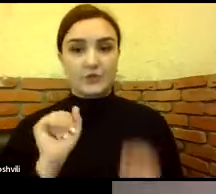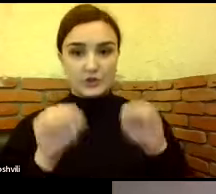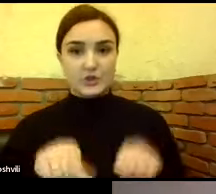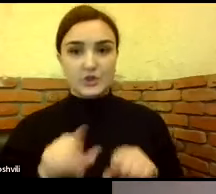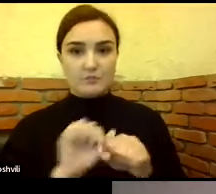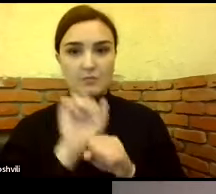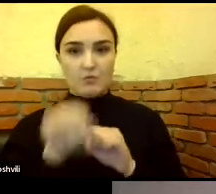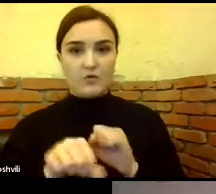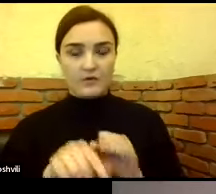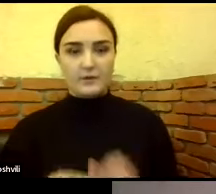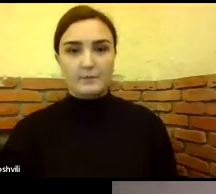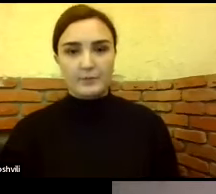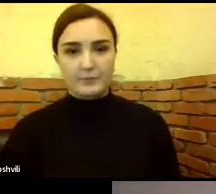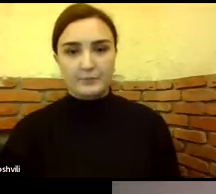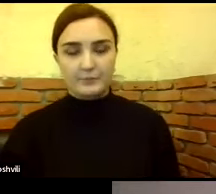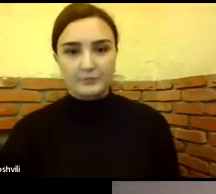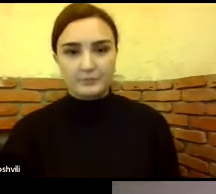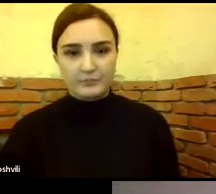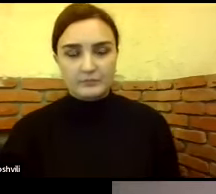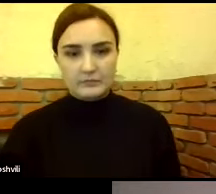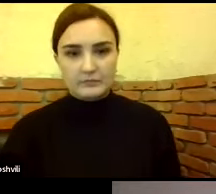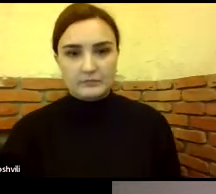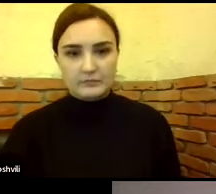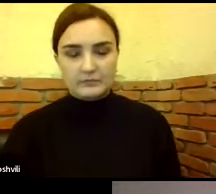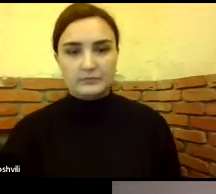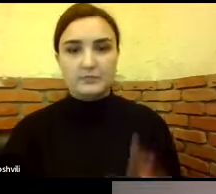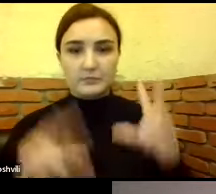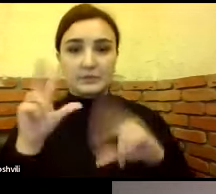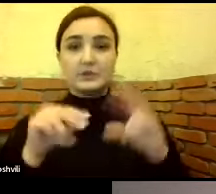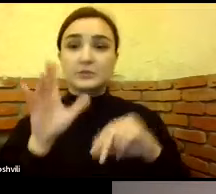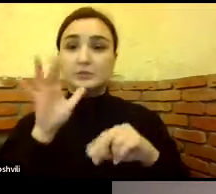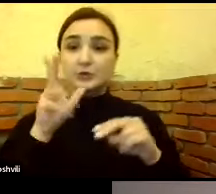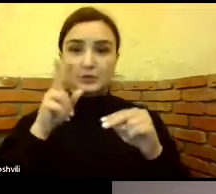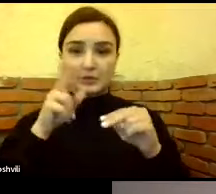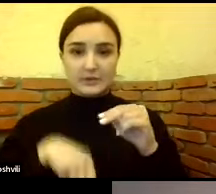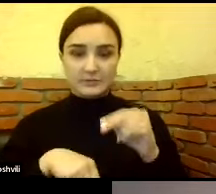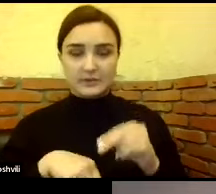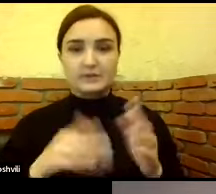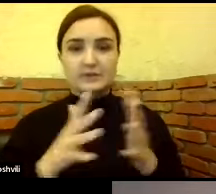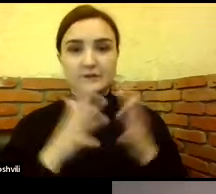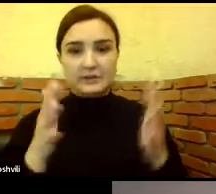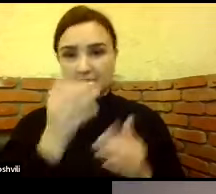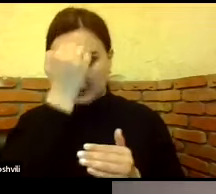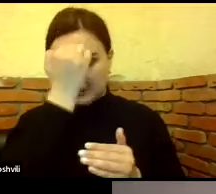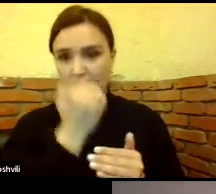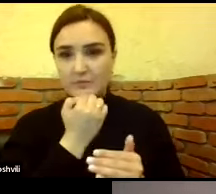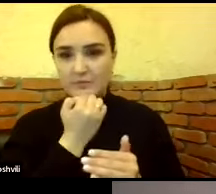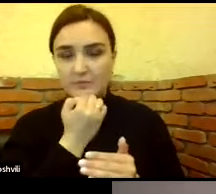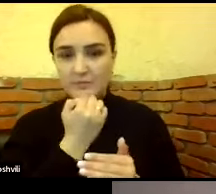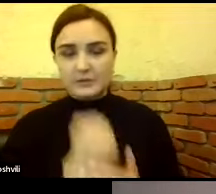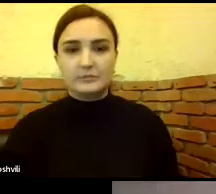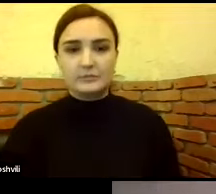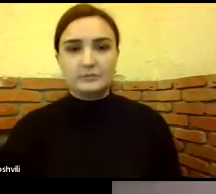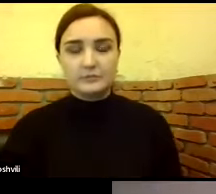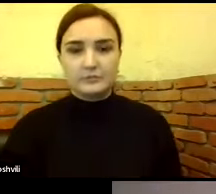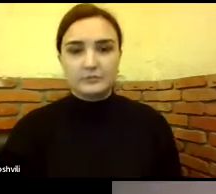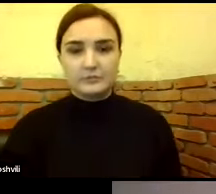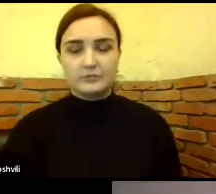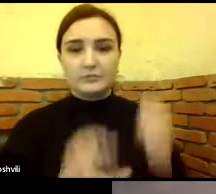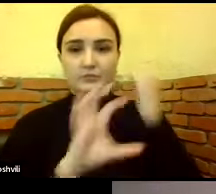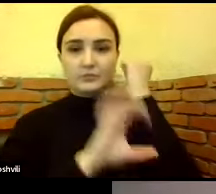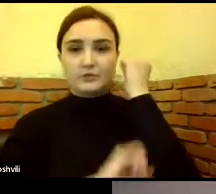რა. პრინციპში ხო, ჩვენი დროც ამოიწურა. ძალიან დიდი მადლობა ან და ხო,